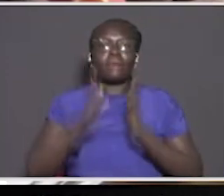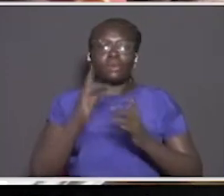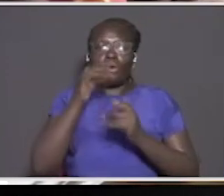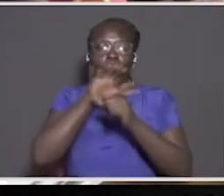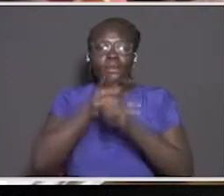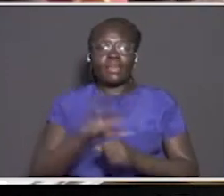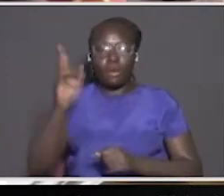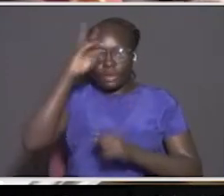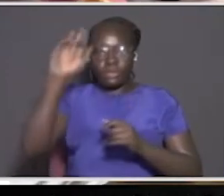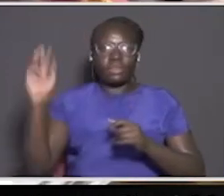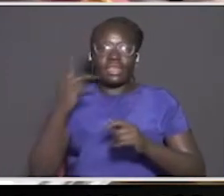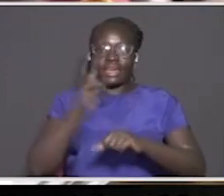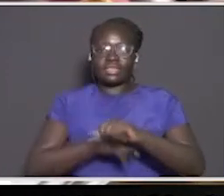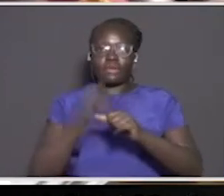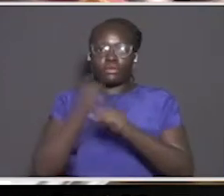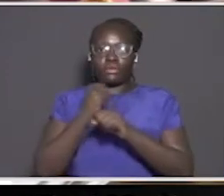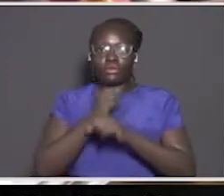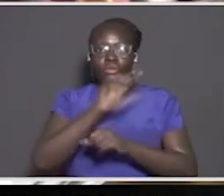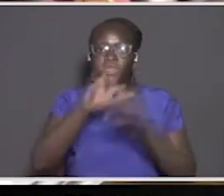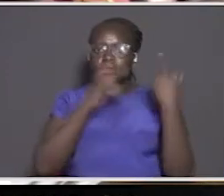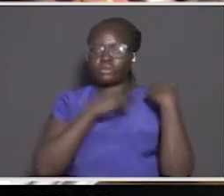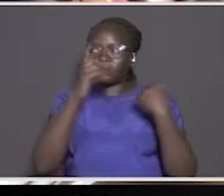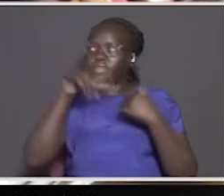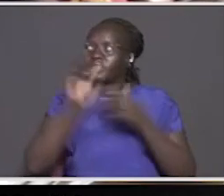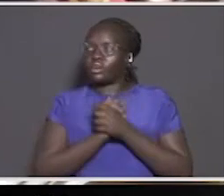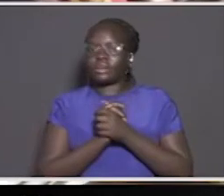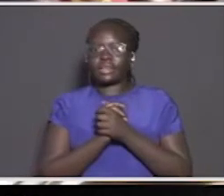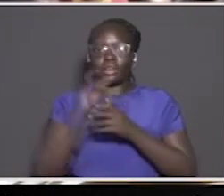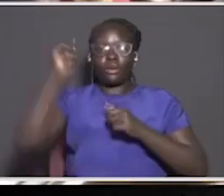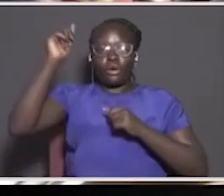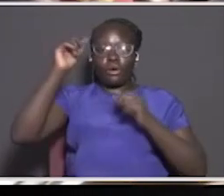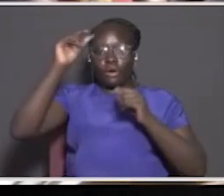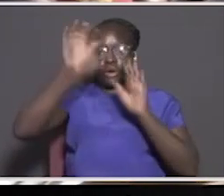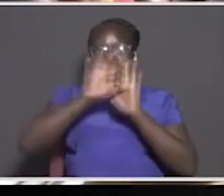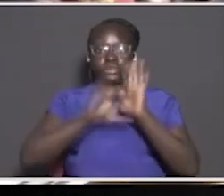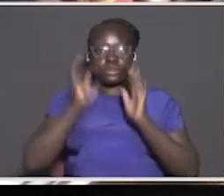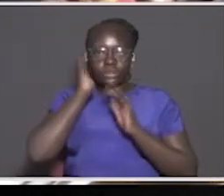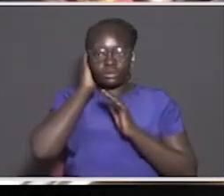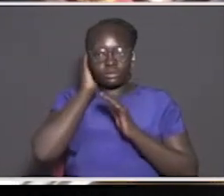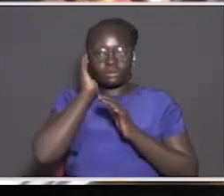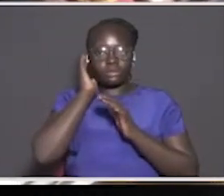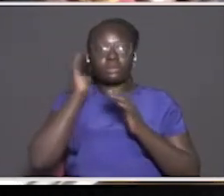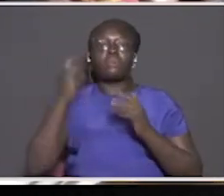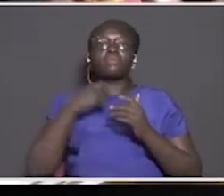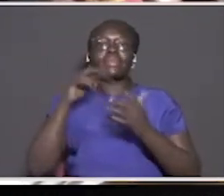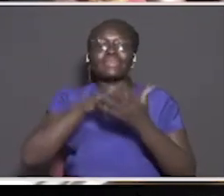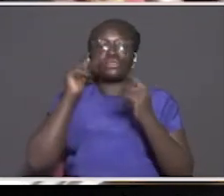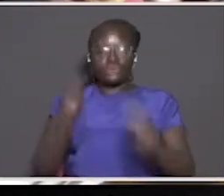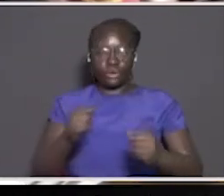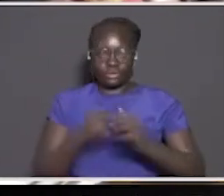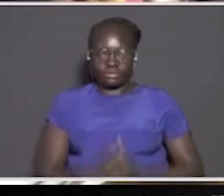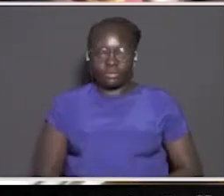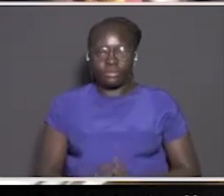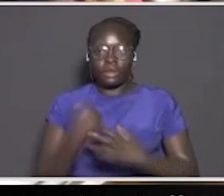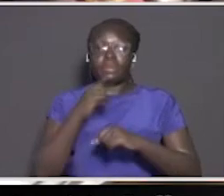Kenya wakati wanatekeleza wajibu wao wa kikatiba. Mimi kama rais nitasimama imara